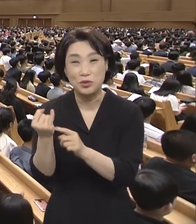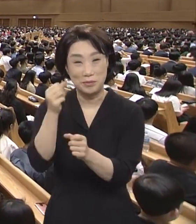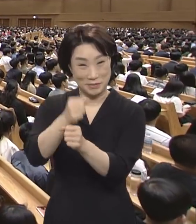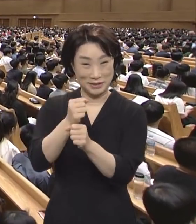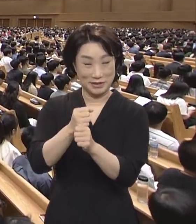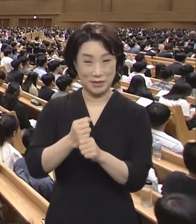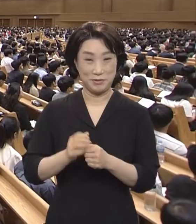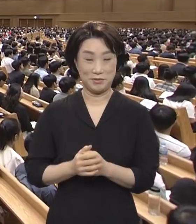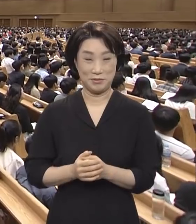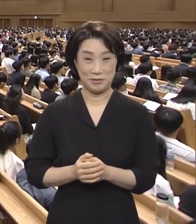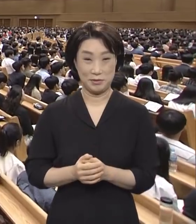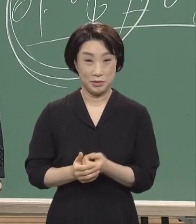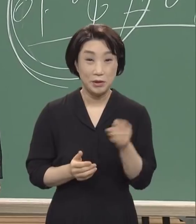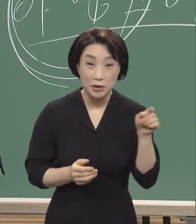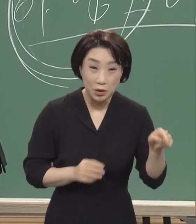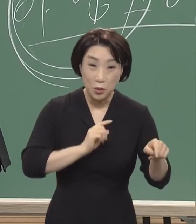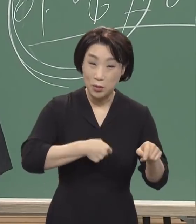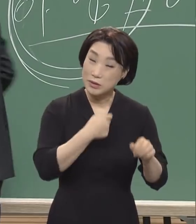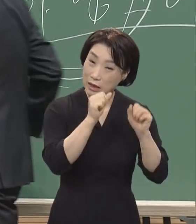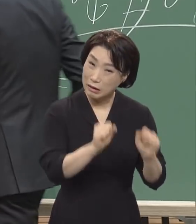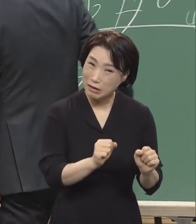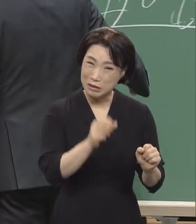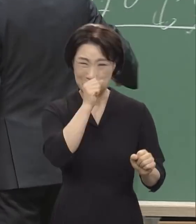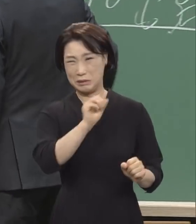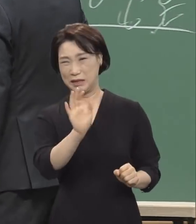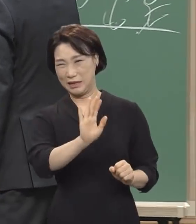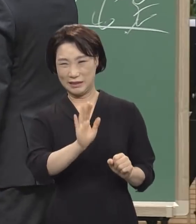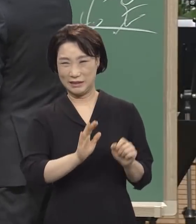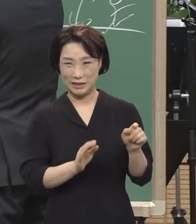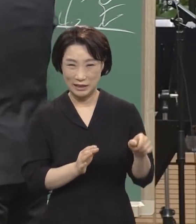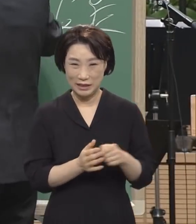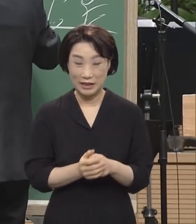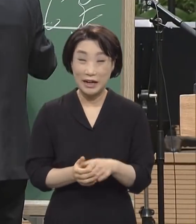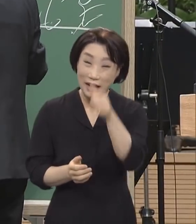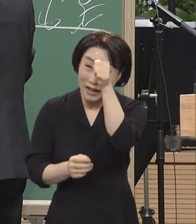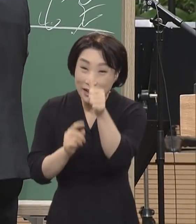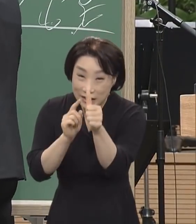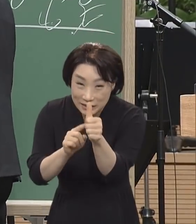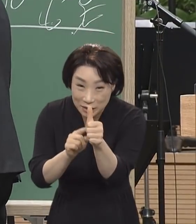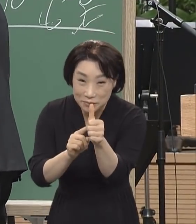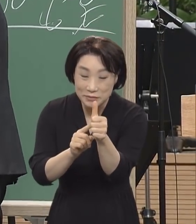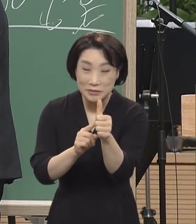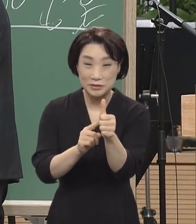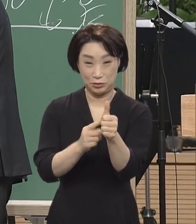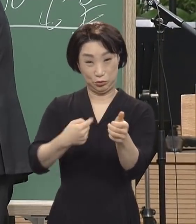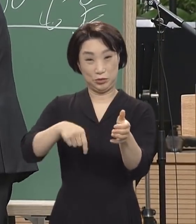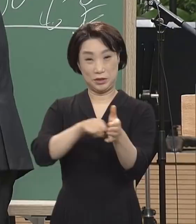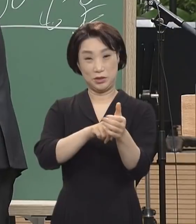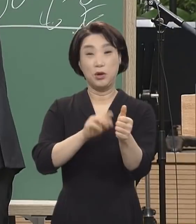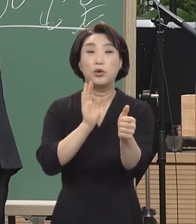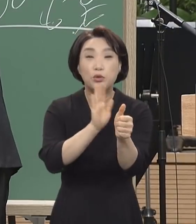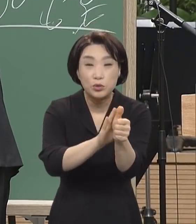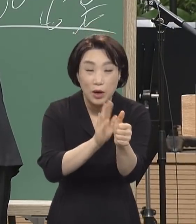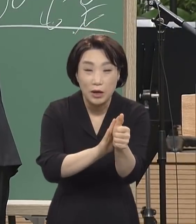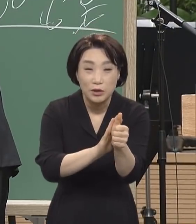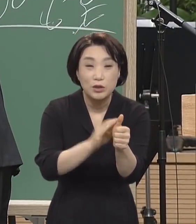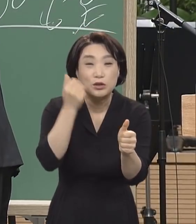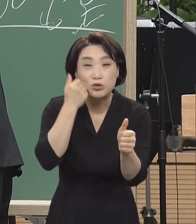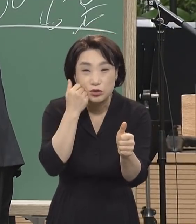하시니라. 독쳐하는 것이 좋지 못해서 이 아담이라는 이 사람을 위해서 도와주는